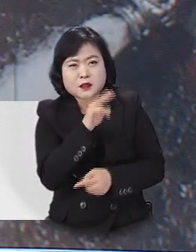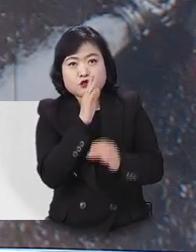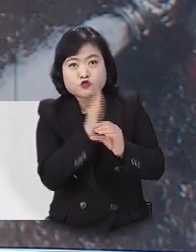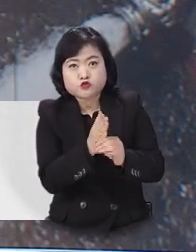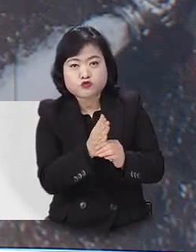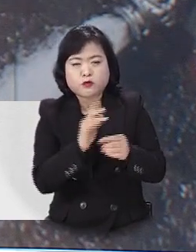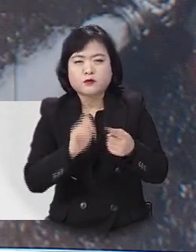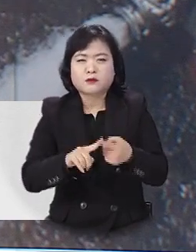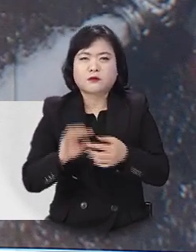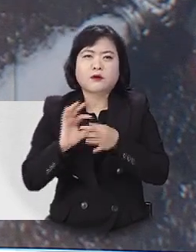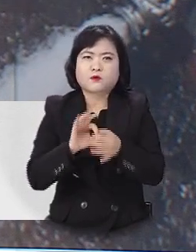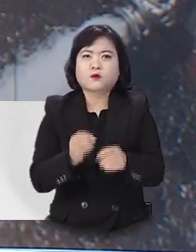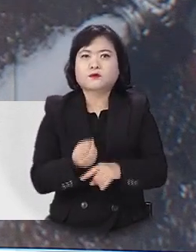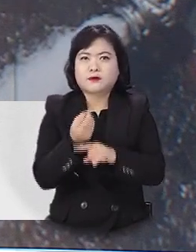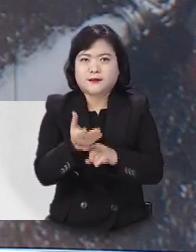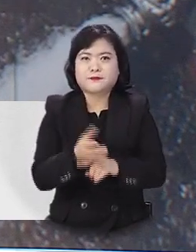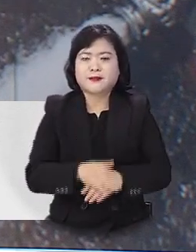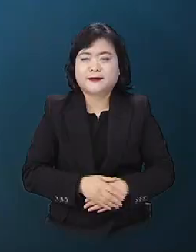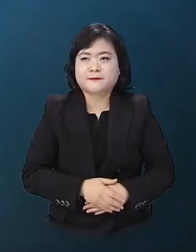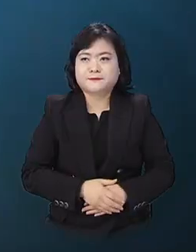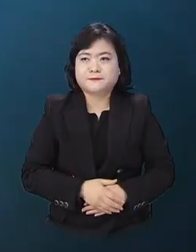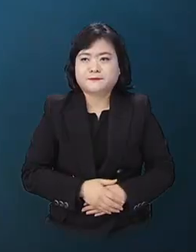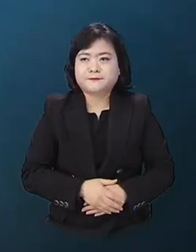계속해서 박철희 기자입니다